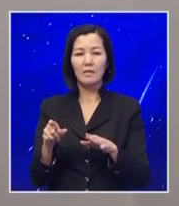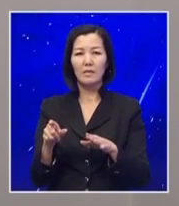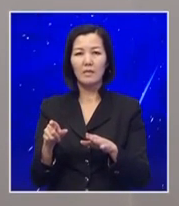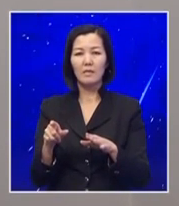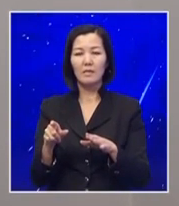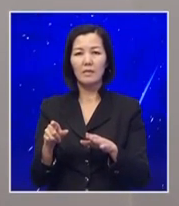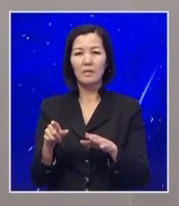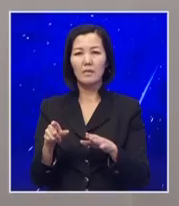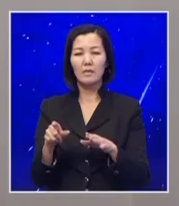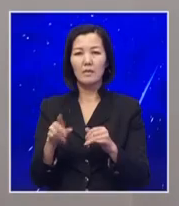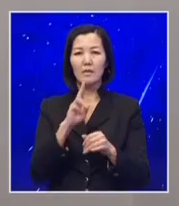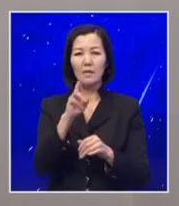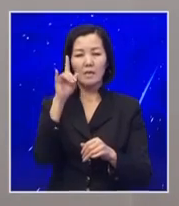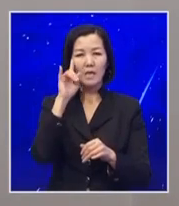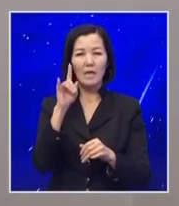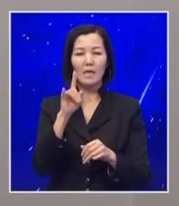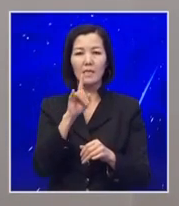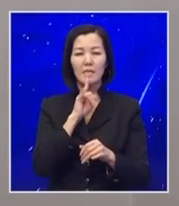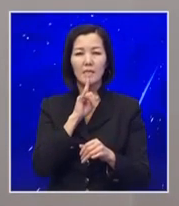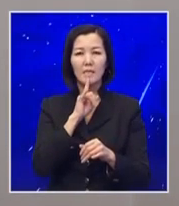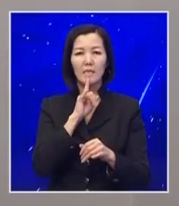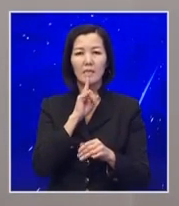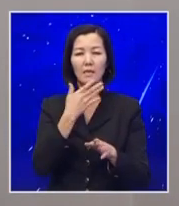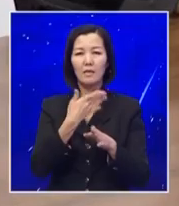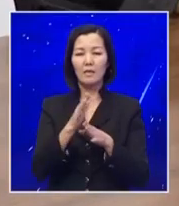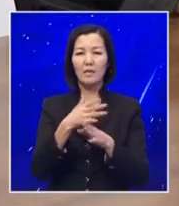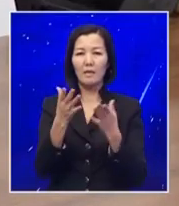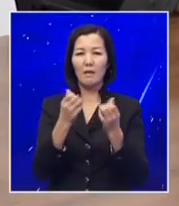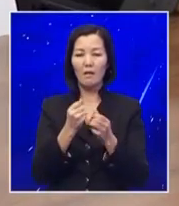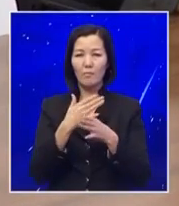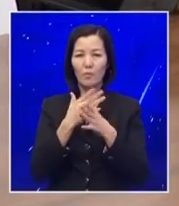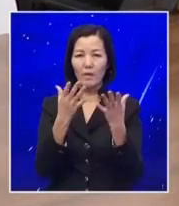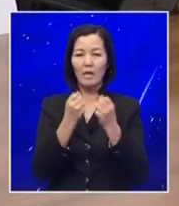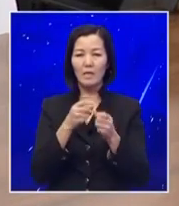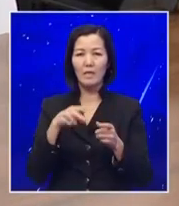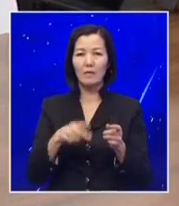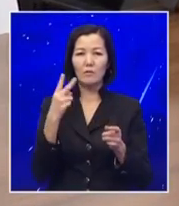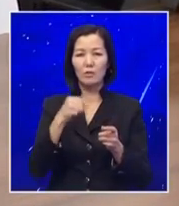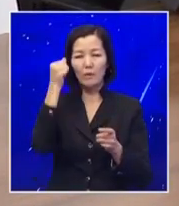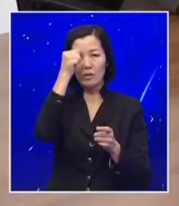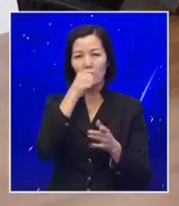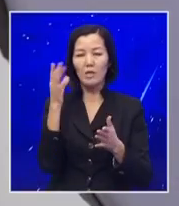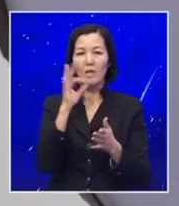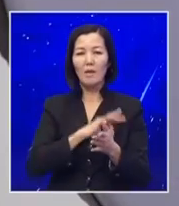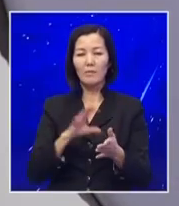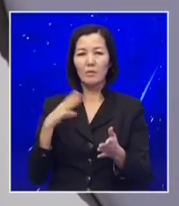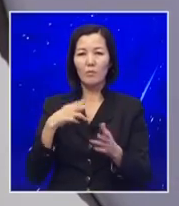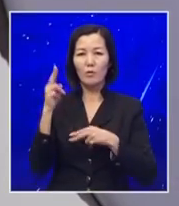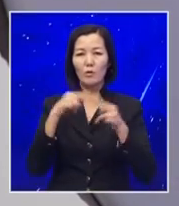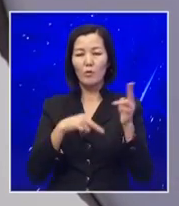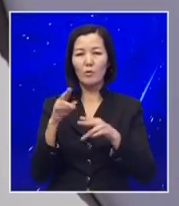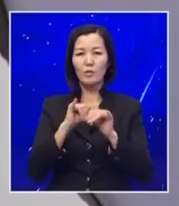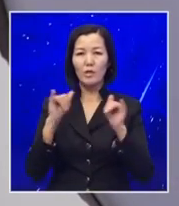ТЗ-8 тракторларын Қазагролизинг арқылы алынды. 2020 жыл Көксу ауданы үшін табысты болды. Құрылыс саласында